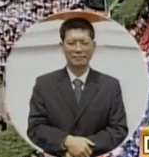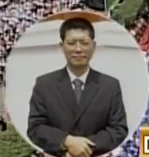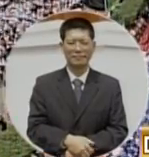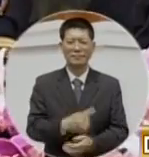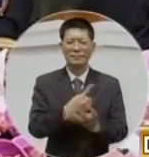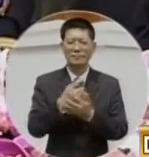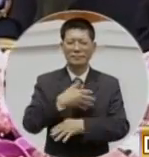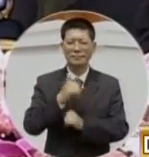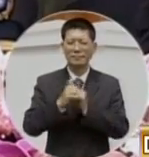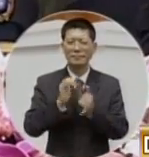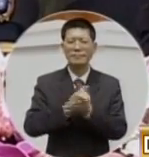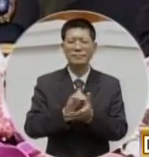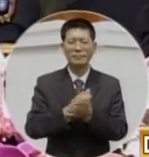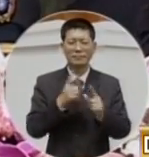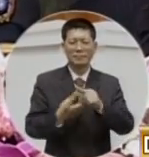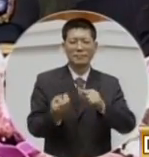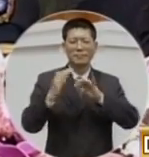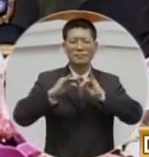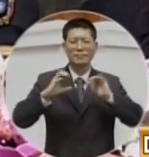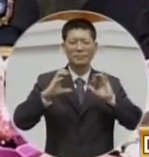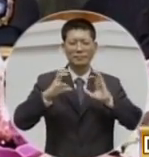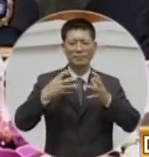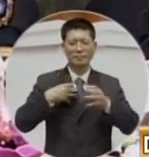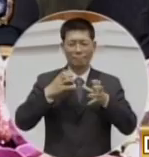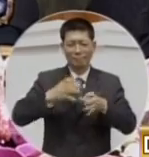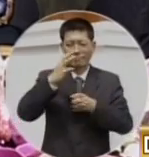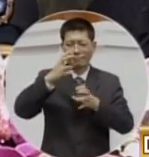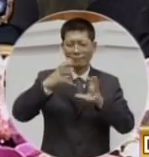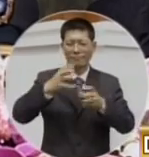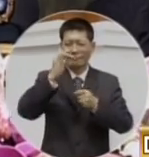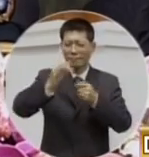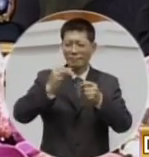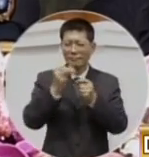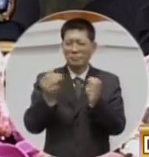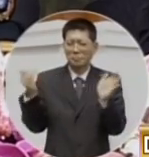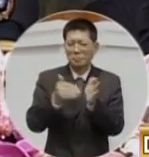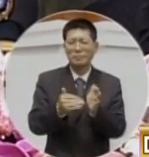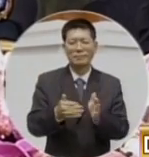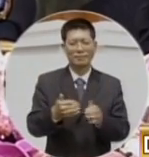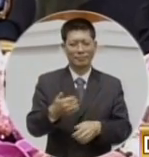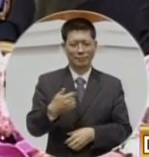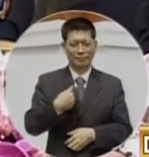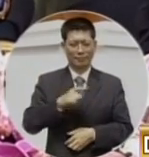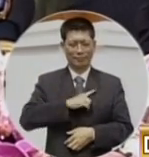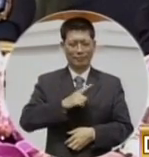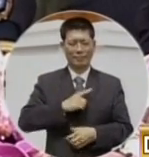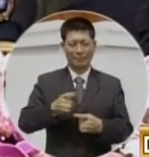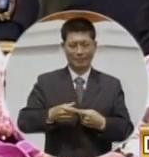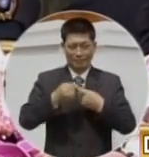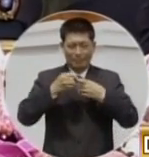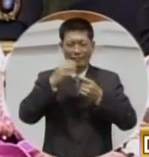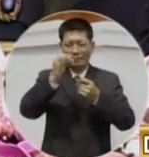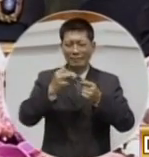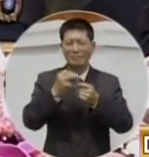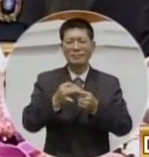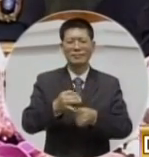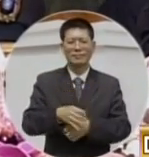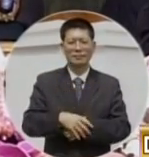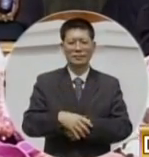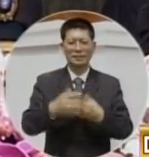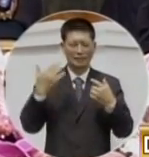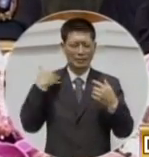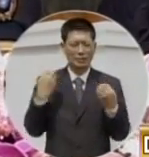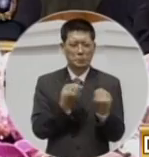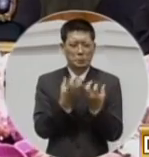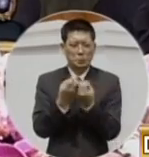各位乡亲父老，中华民国建国一百年即将到来，中华民国第一个一百年以动荡的